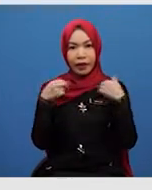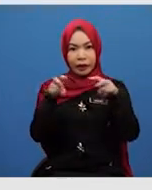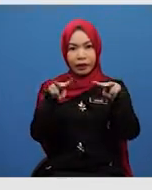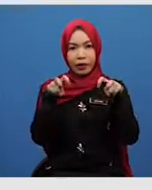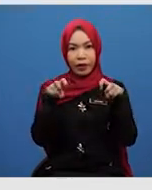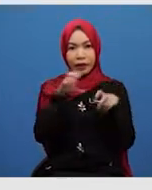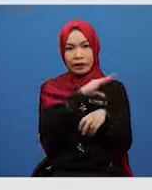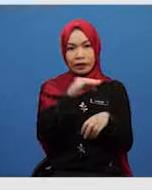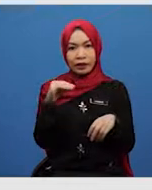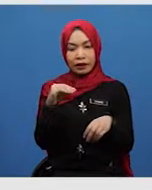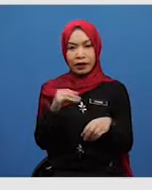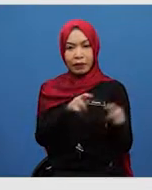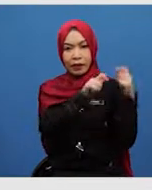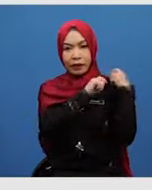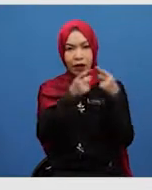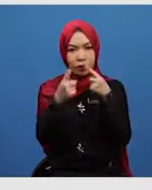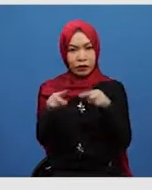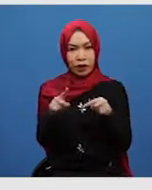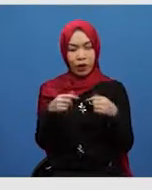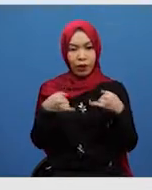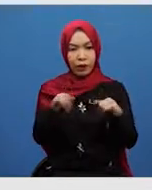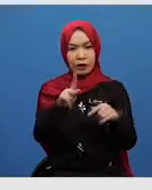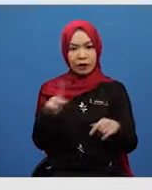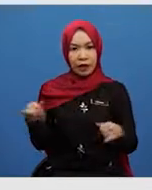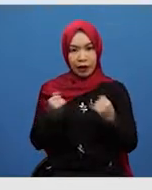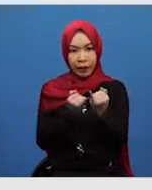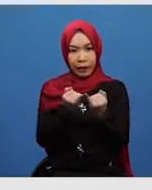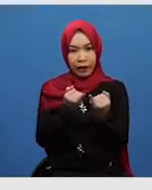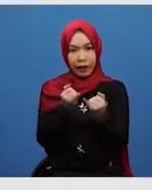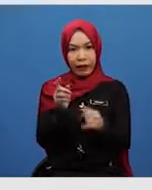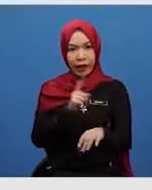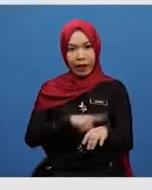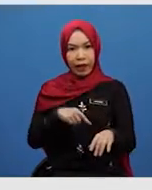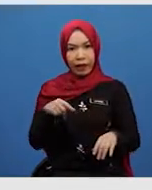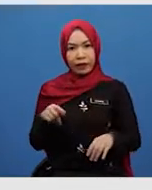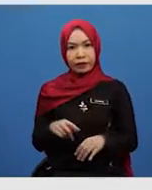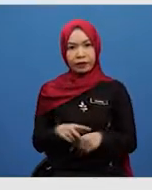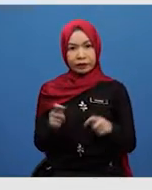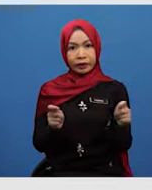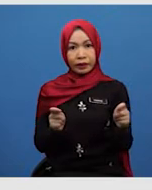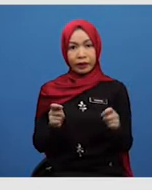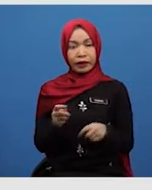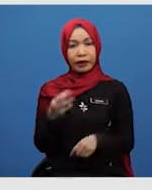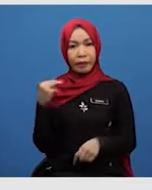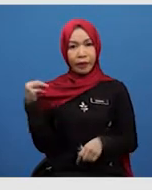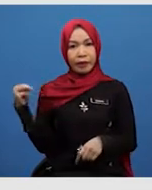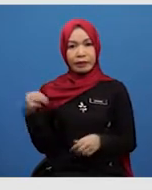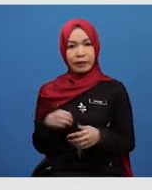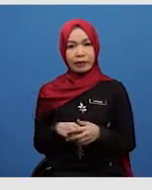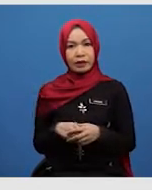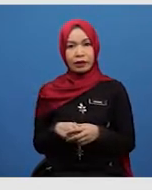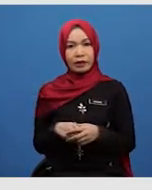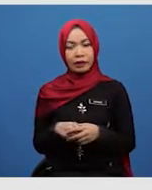dan betanggung jawab menjalankan pentadbiran di kawasan masing-masing bagaimana